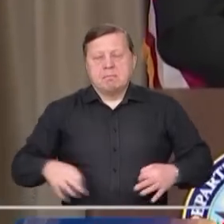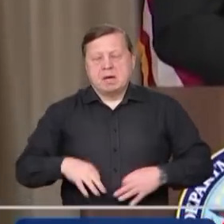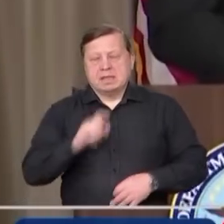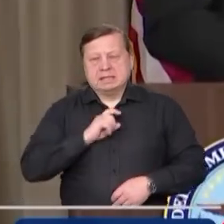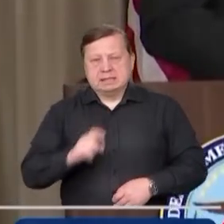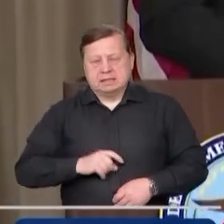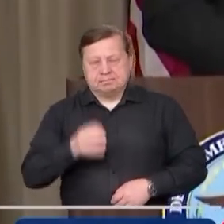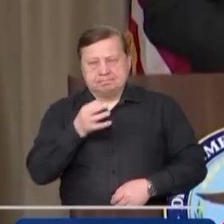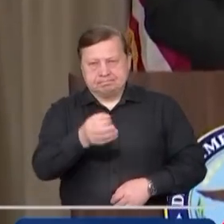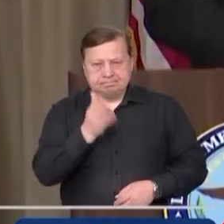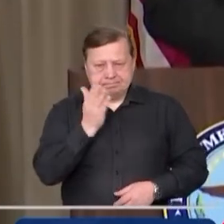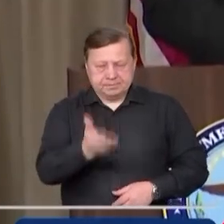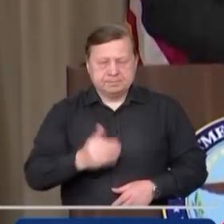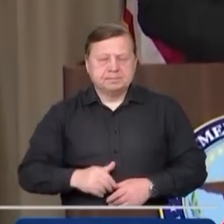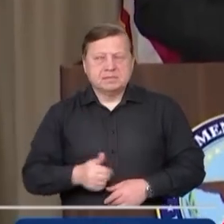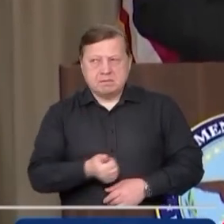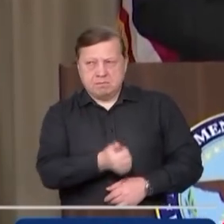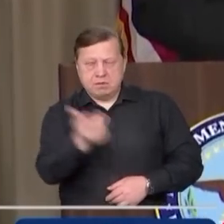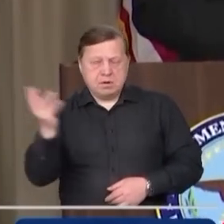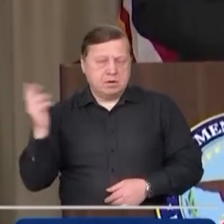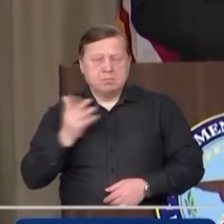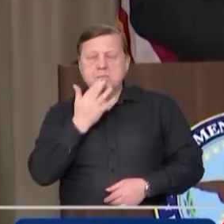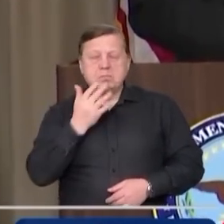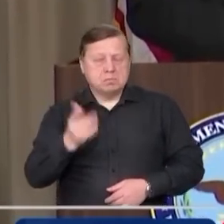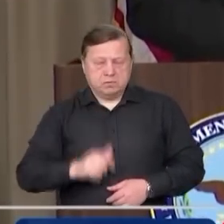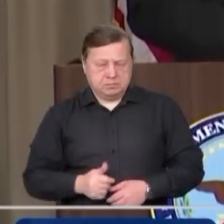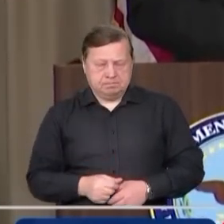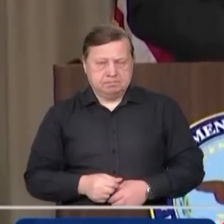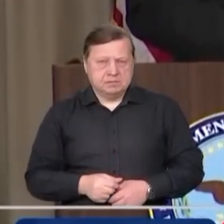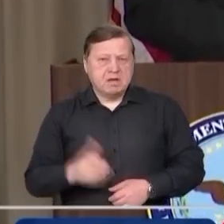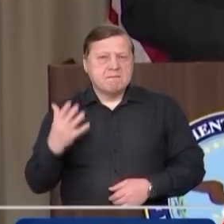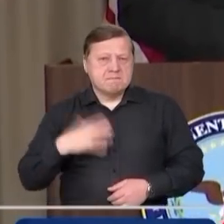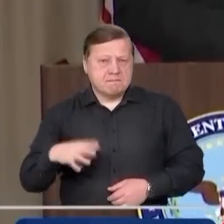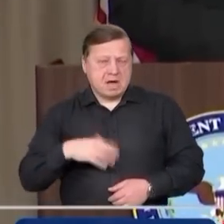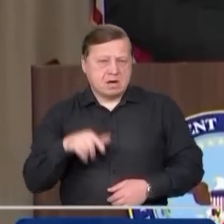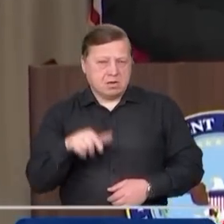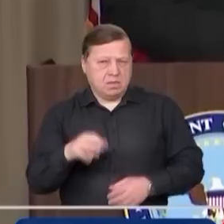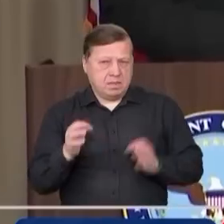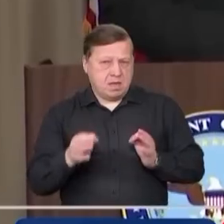wielu obserwatorów mówi, że w tym momencie warto wysłać małą liczbę